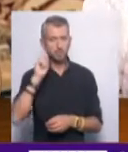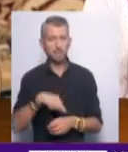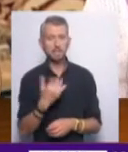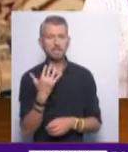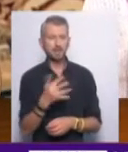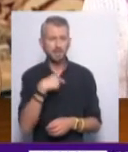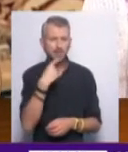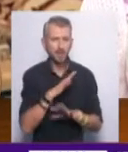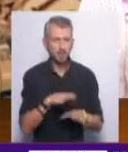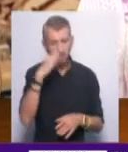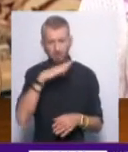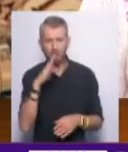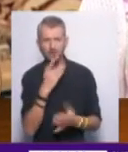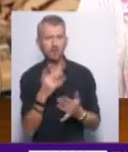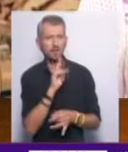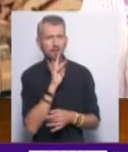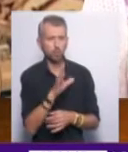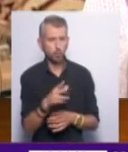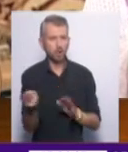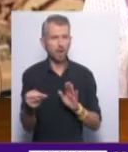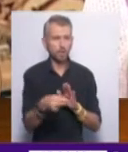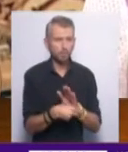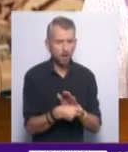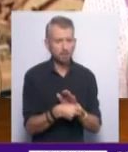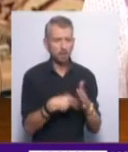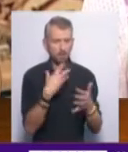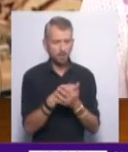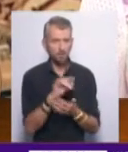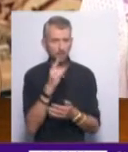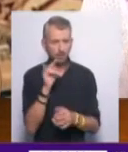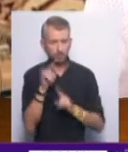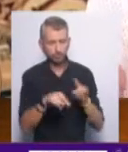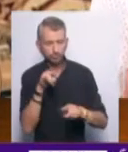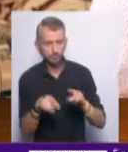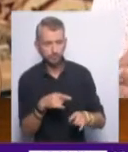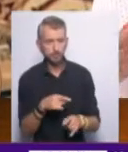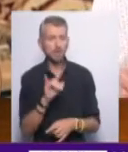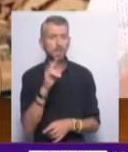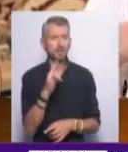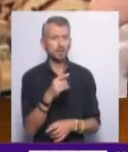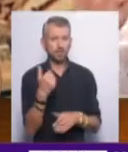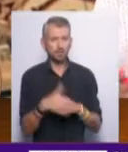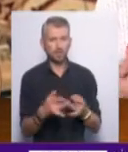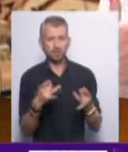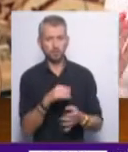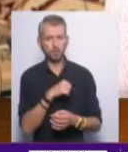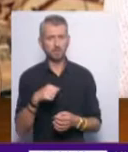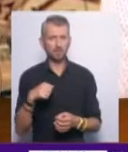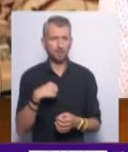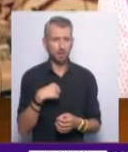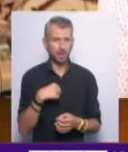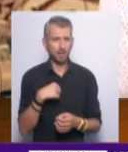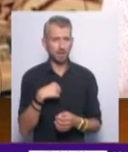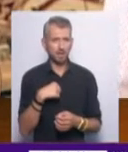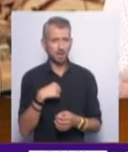не кажи, батьки, скільки не будуть агітувати власну дитину, ну, вже дитина, вона просто сама переймає